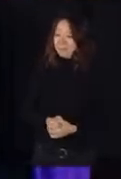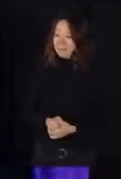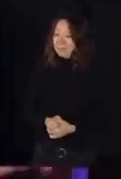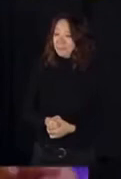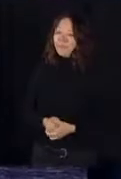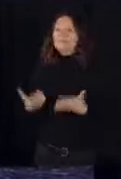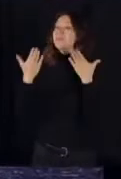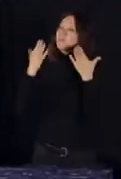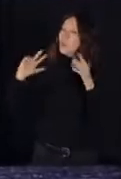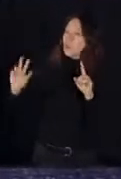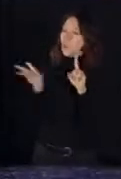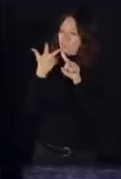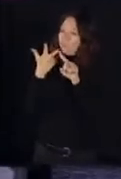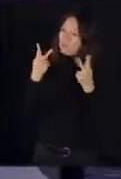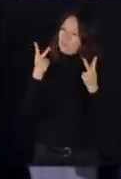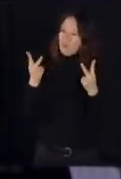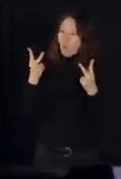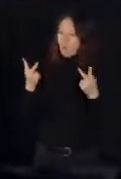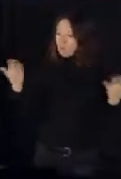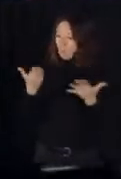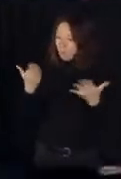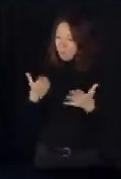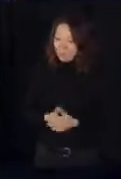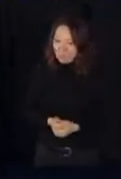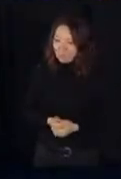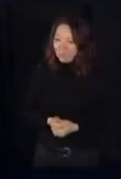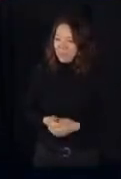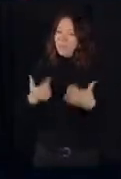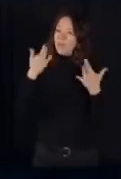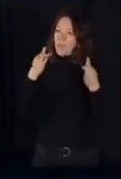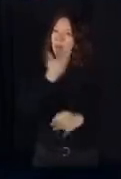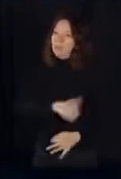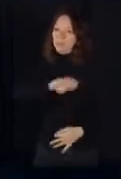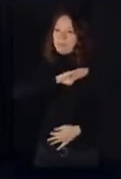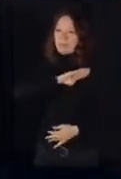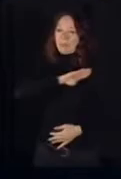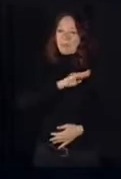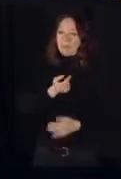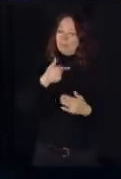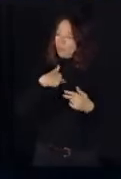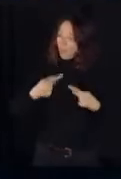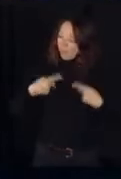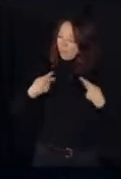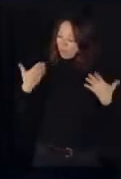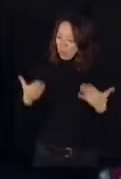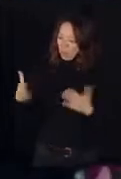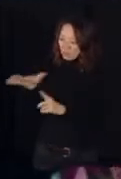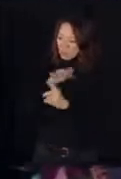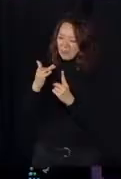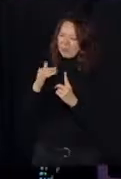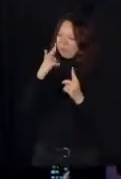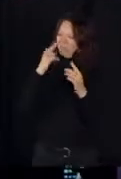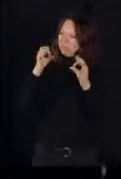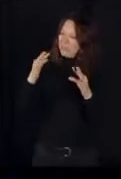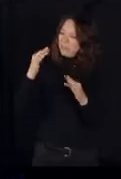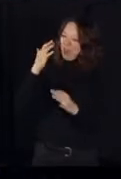La troisième grande valeur d'Éclore, c'est la responsabilité. Nous vivons dans une société adolescente,